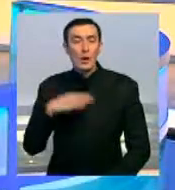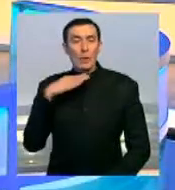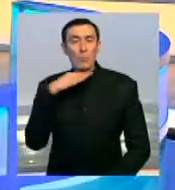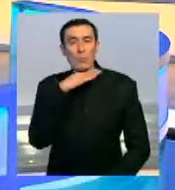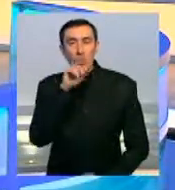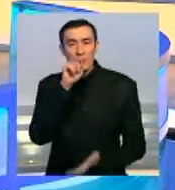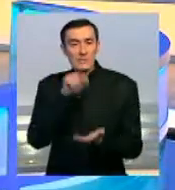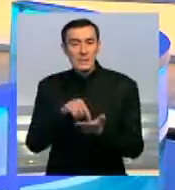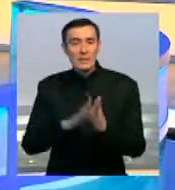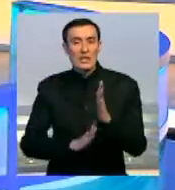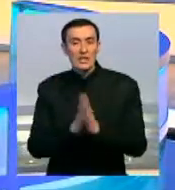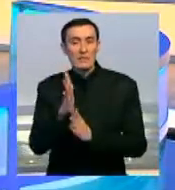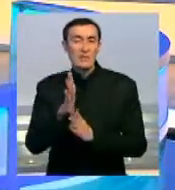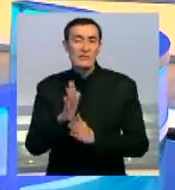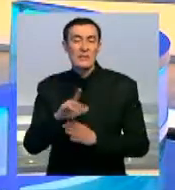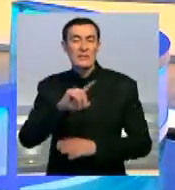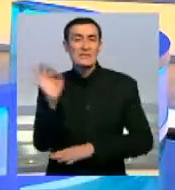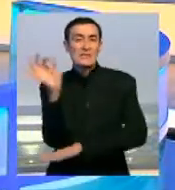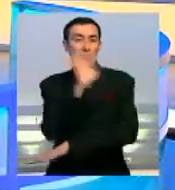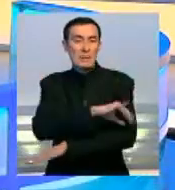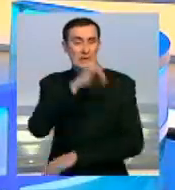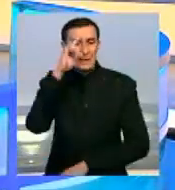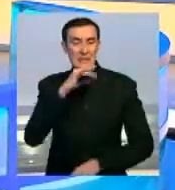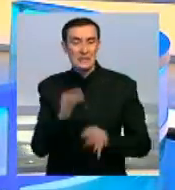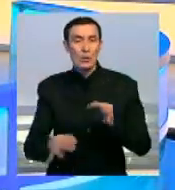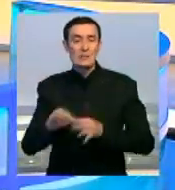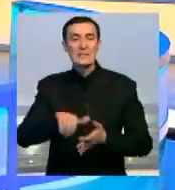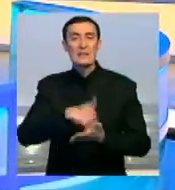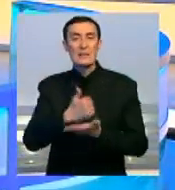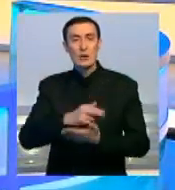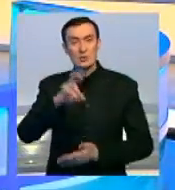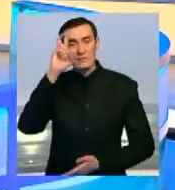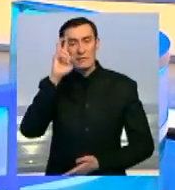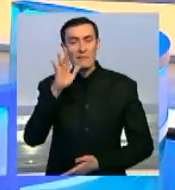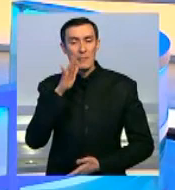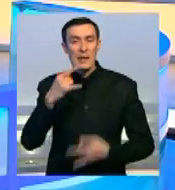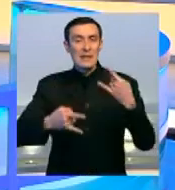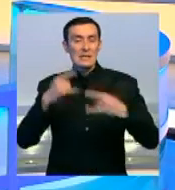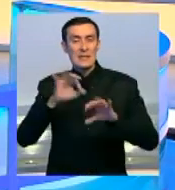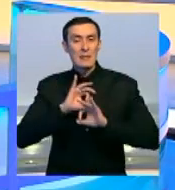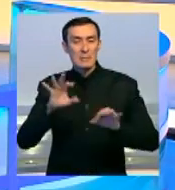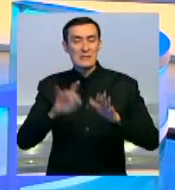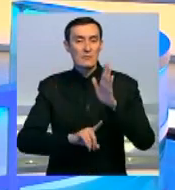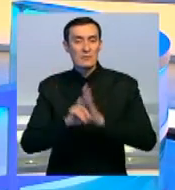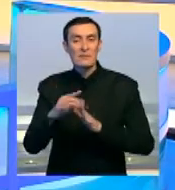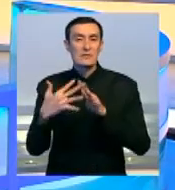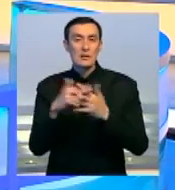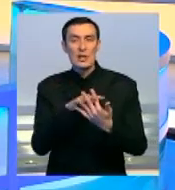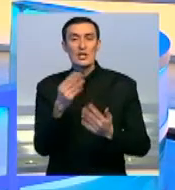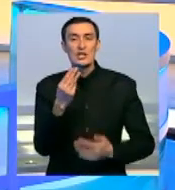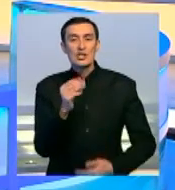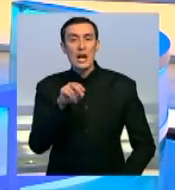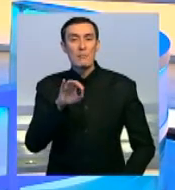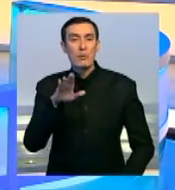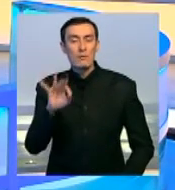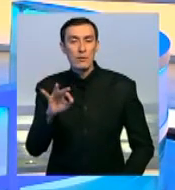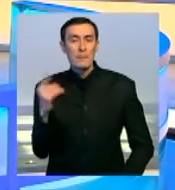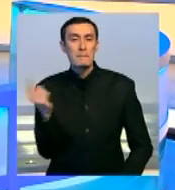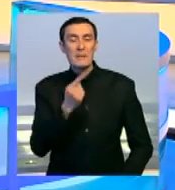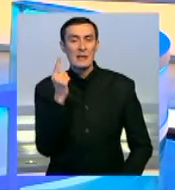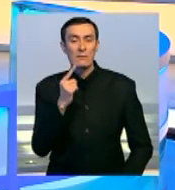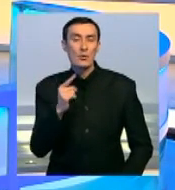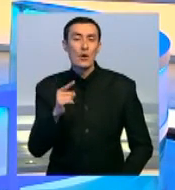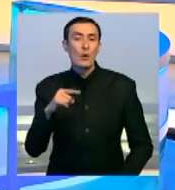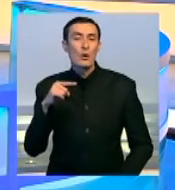Бройлерных цыплят начали выращивать в Западно-Казахстанской области. Глава государства во время телемоста запустил в селе Щапово Зеленовского района первую в